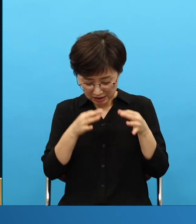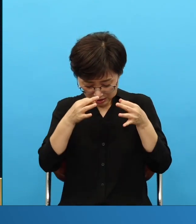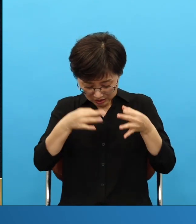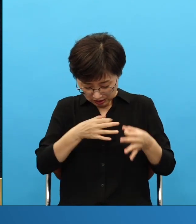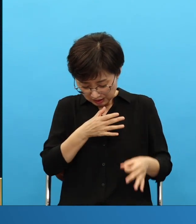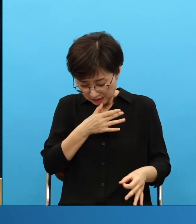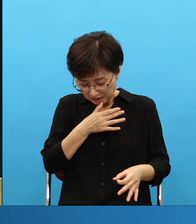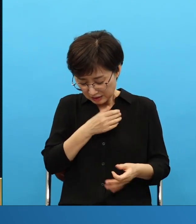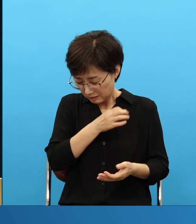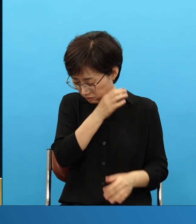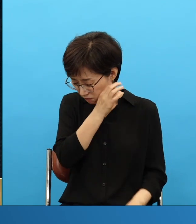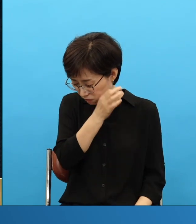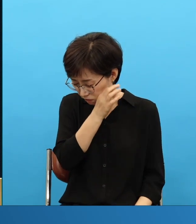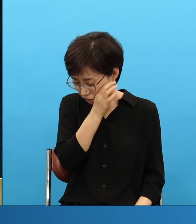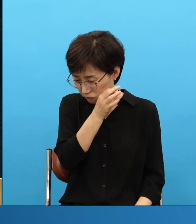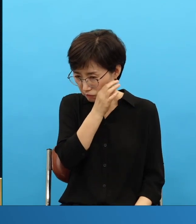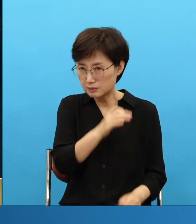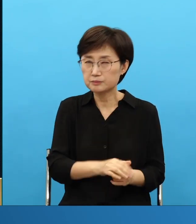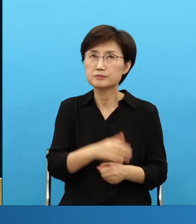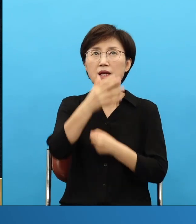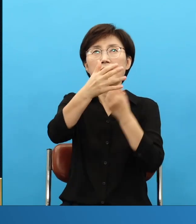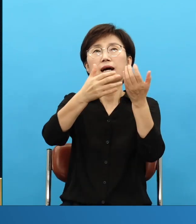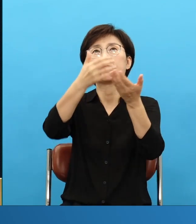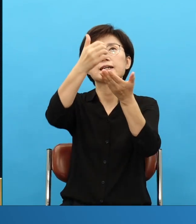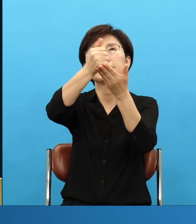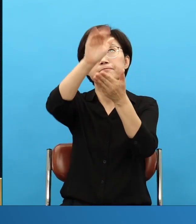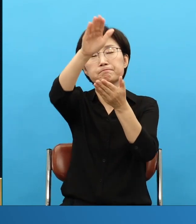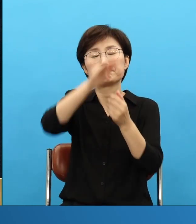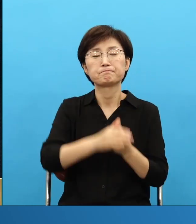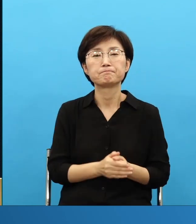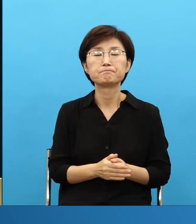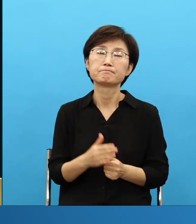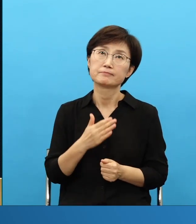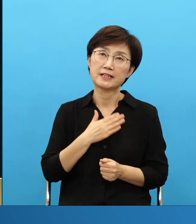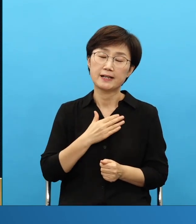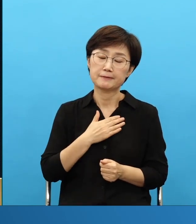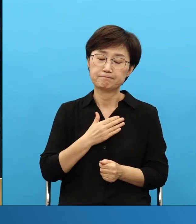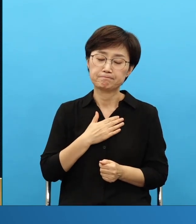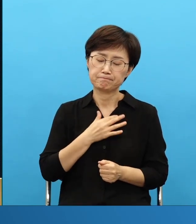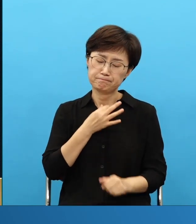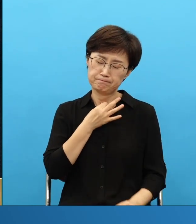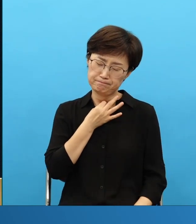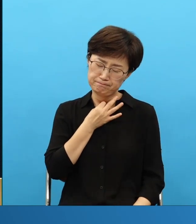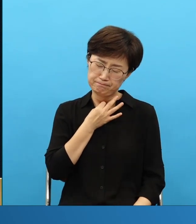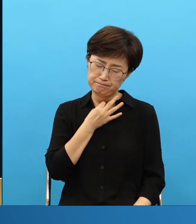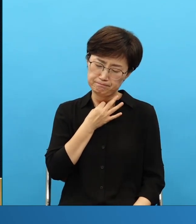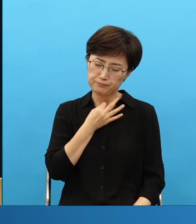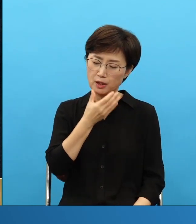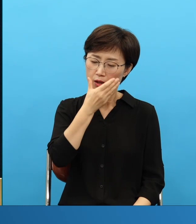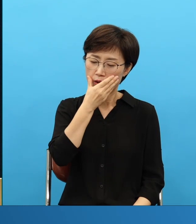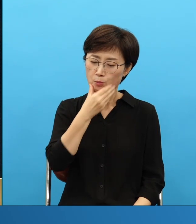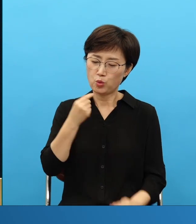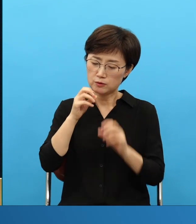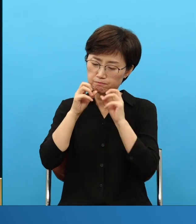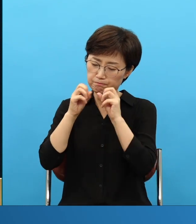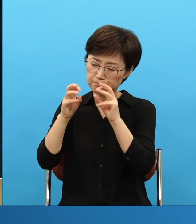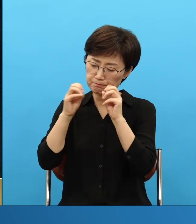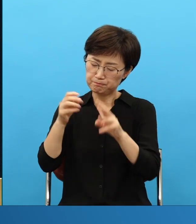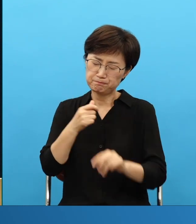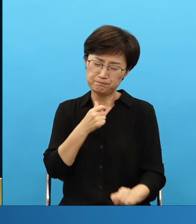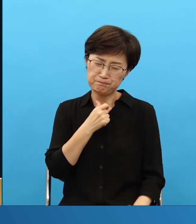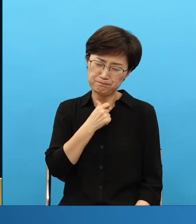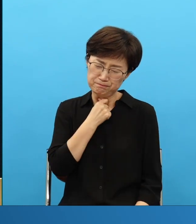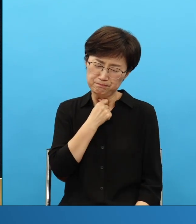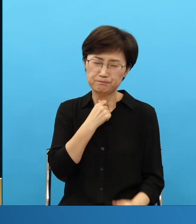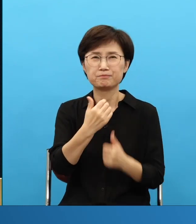really felt shame in my heart. 하나님 제가 아이들에게 복음 전하게 해주십시오. I began to pray, God, help me